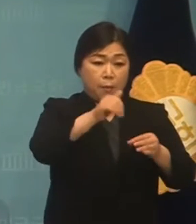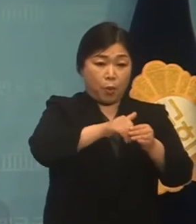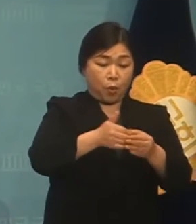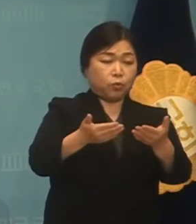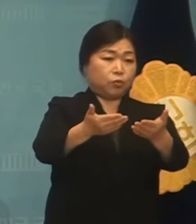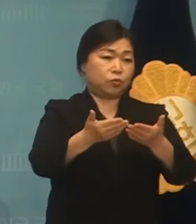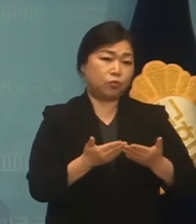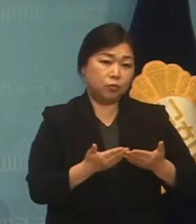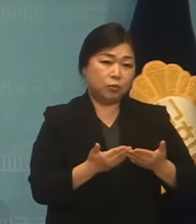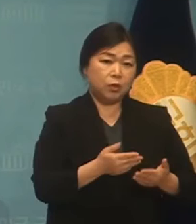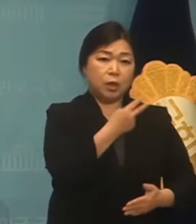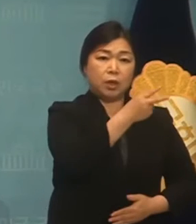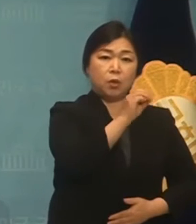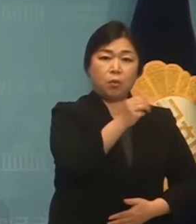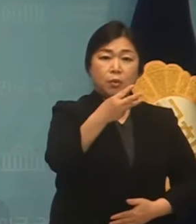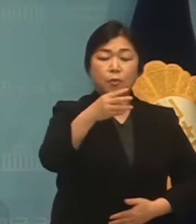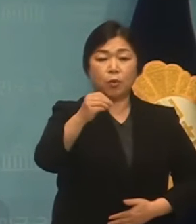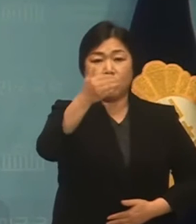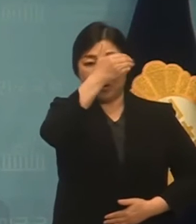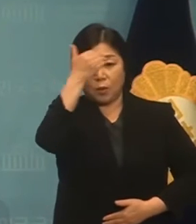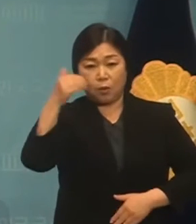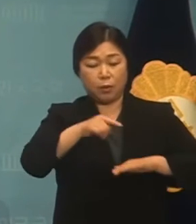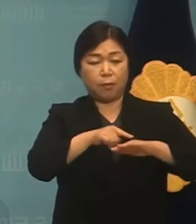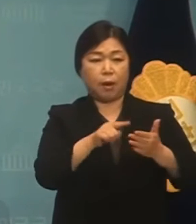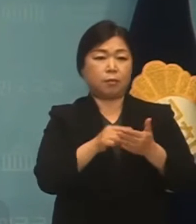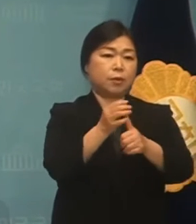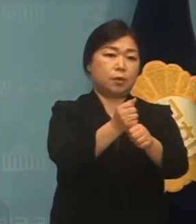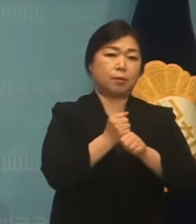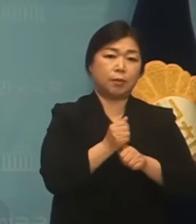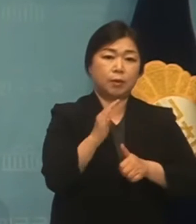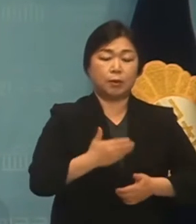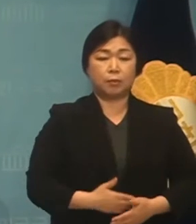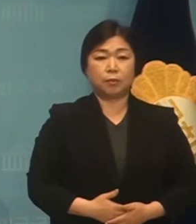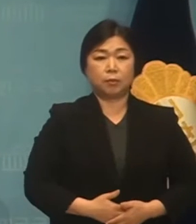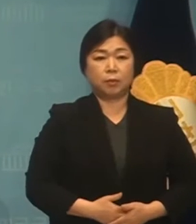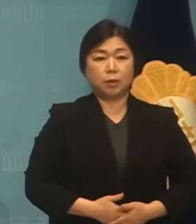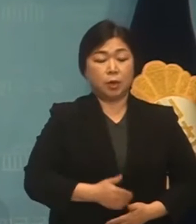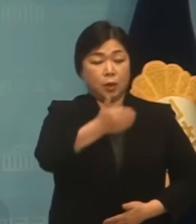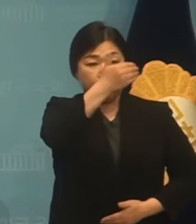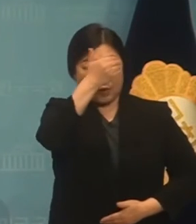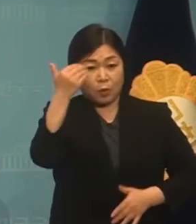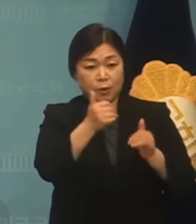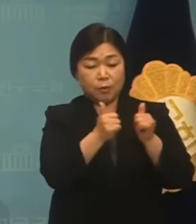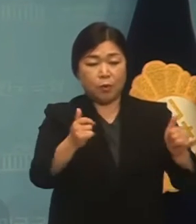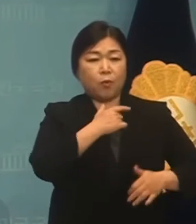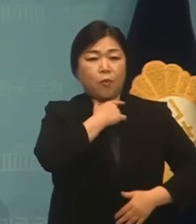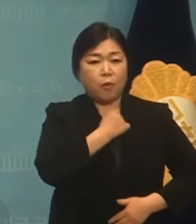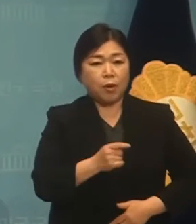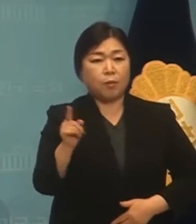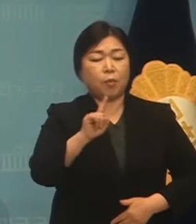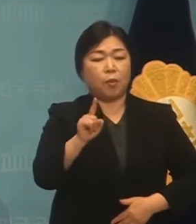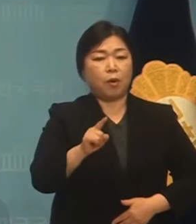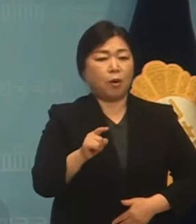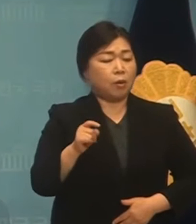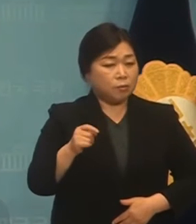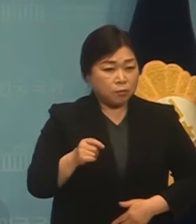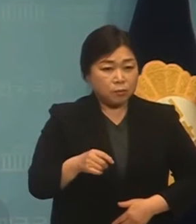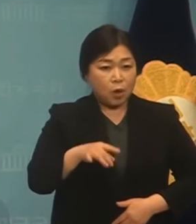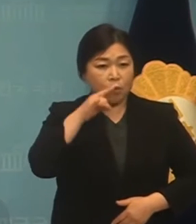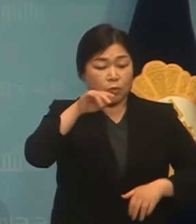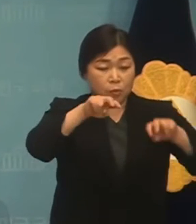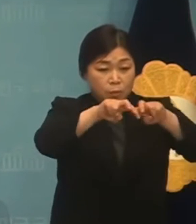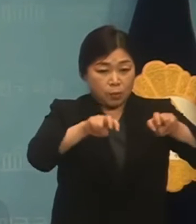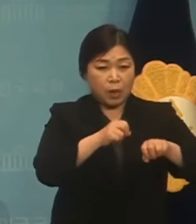풀어준 2030 청년들의 마음을 잡아야 합니다. 청년들이 진정 원하는 것은 알려고도 하지 않고